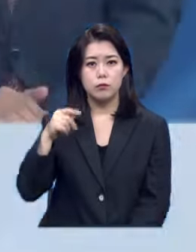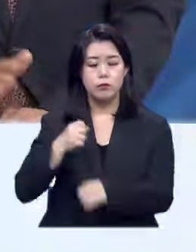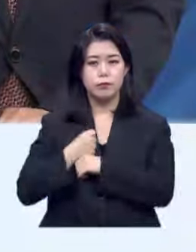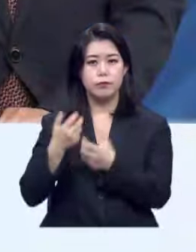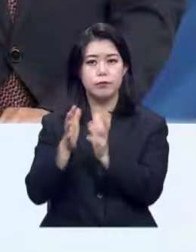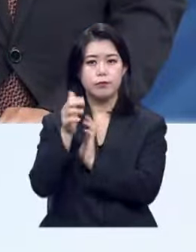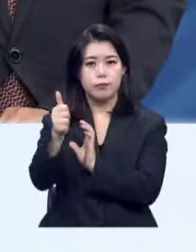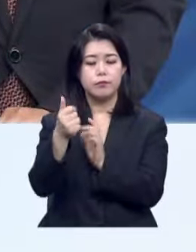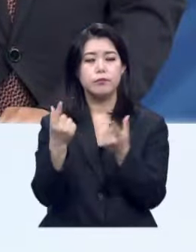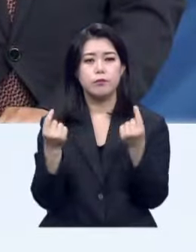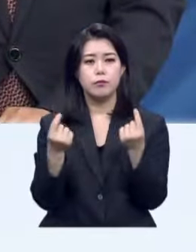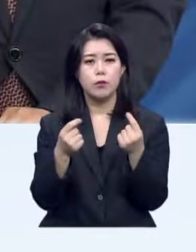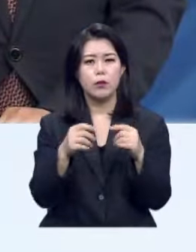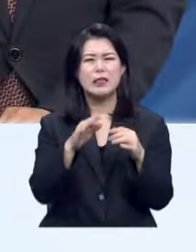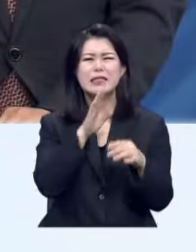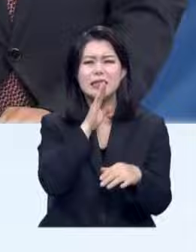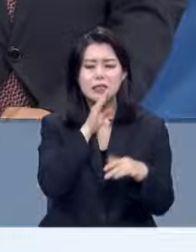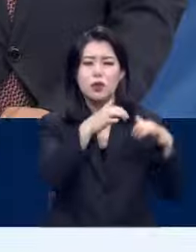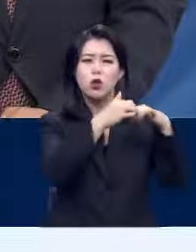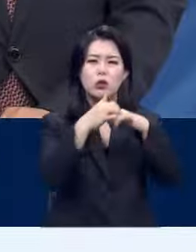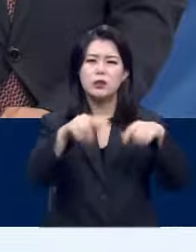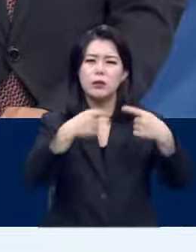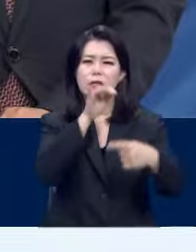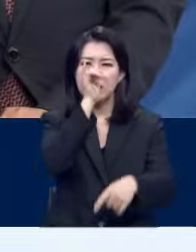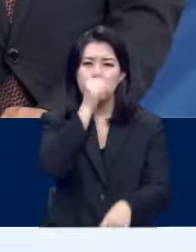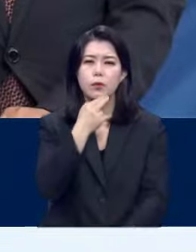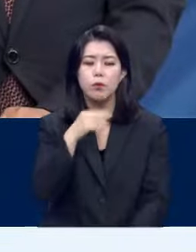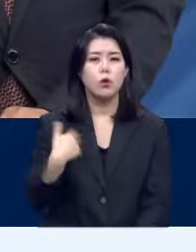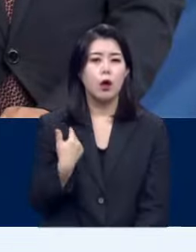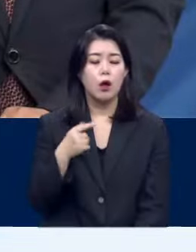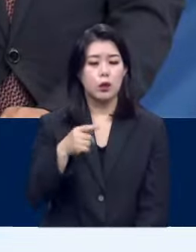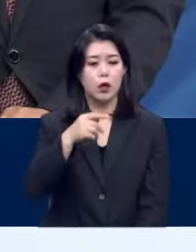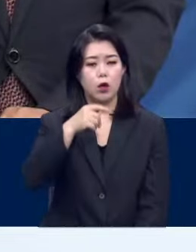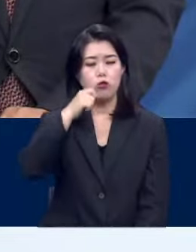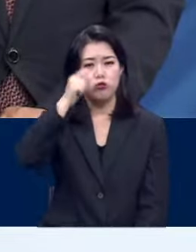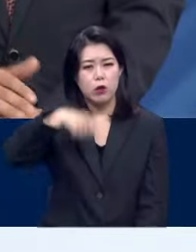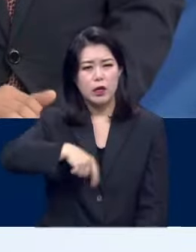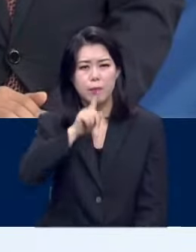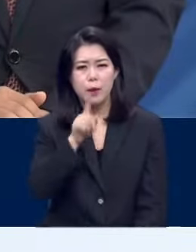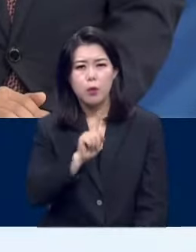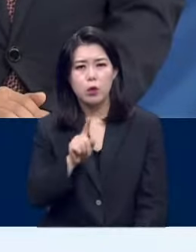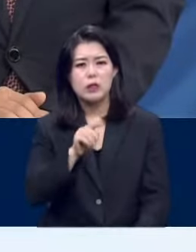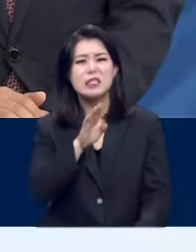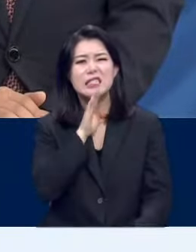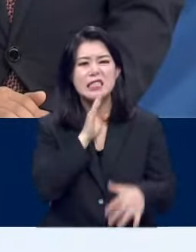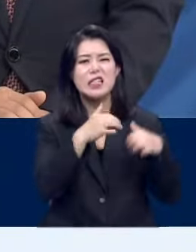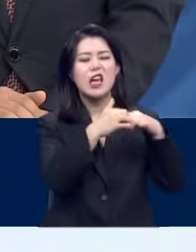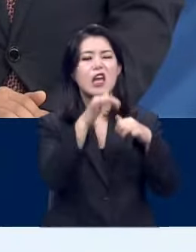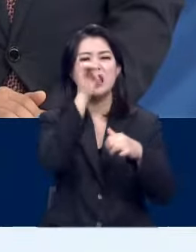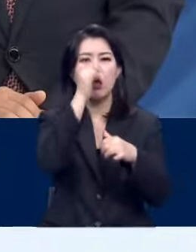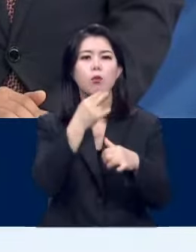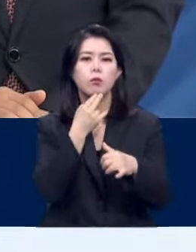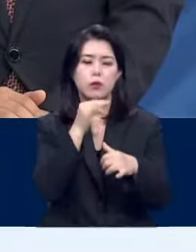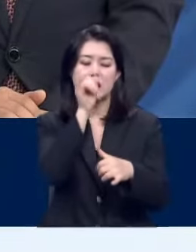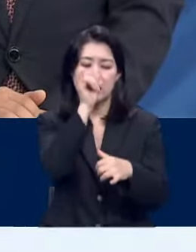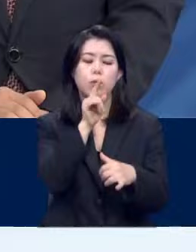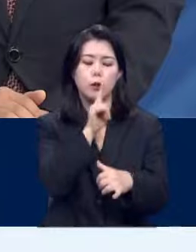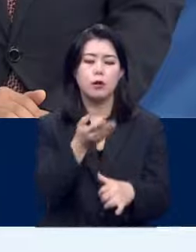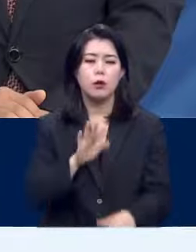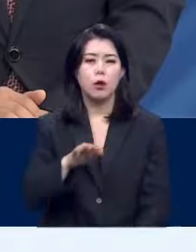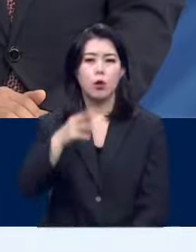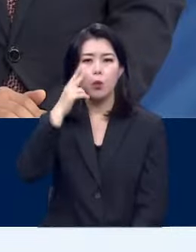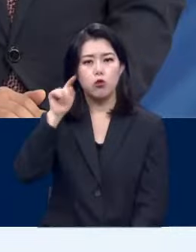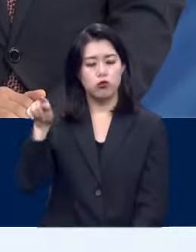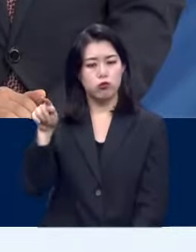전했는지 아직 파악이 안 된다 근데 우크라이나 반론은 계속 이제 교전을 했다라고 이제 주장을 하고 있는 거고요 그런데 이제 아직 미국 국무 장관이나